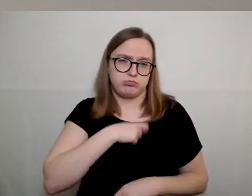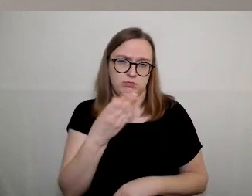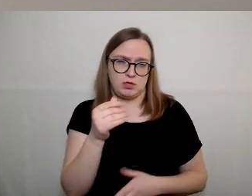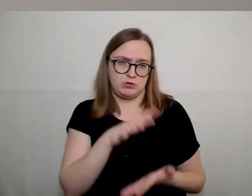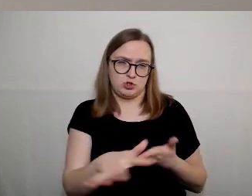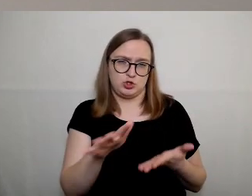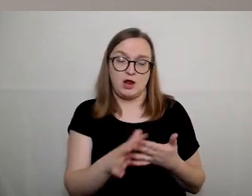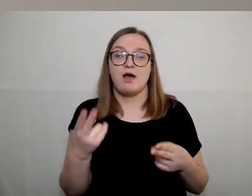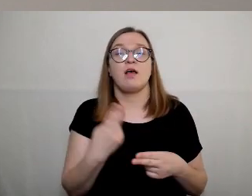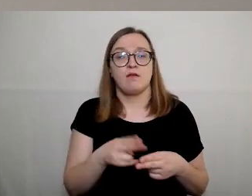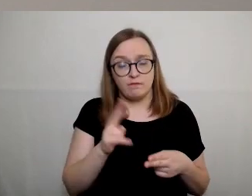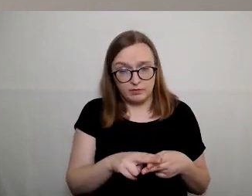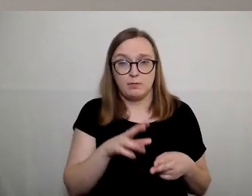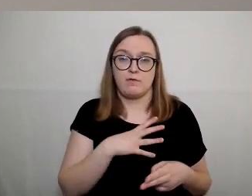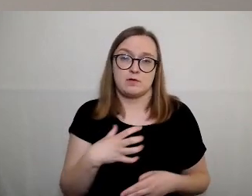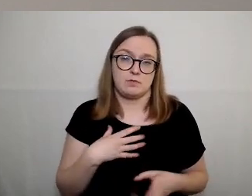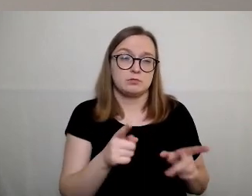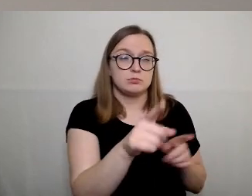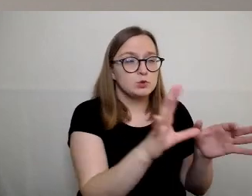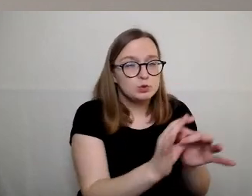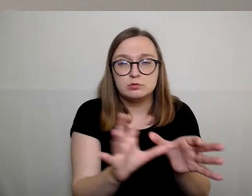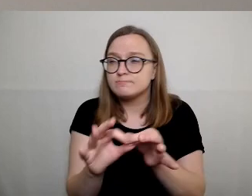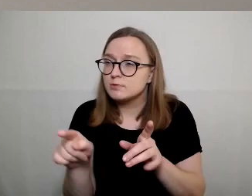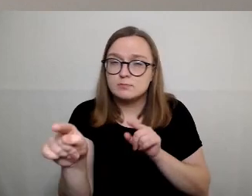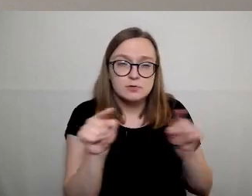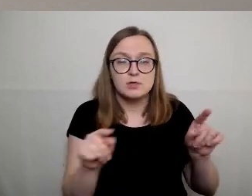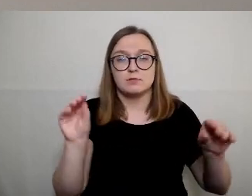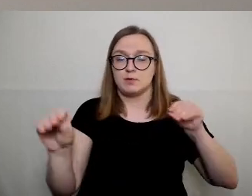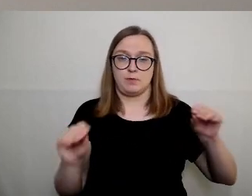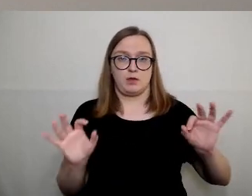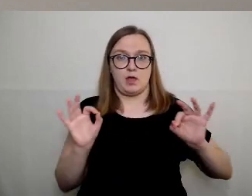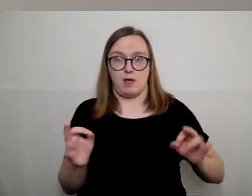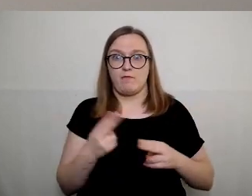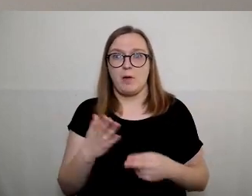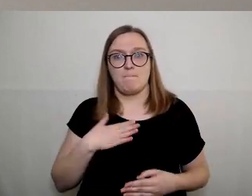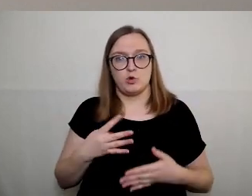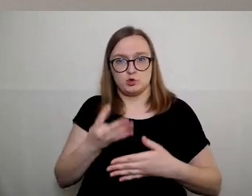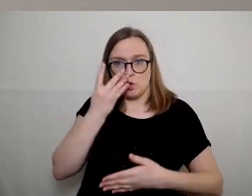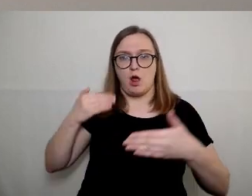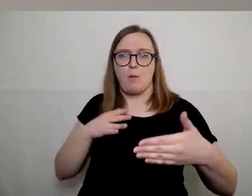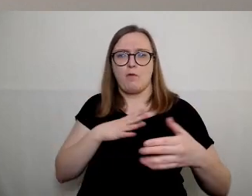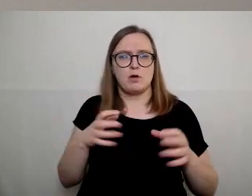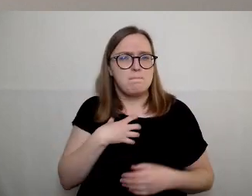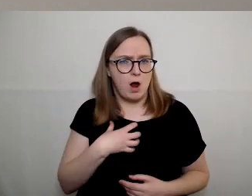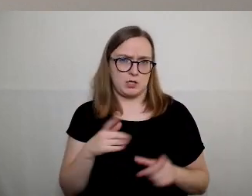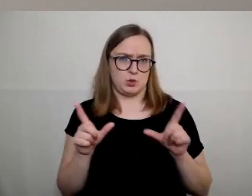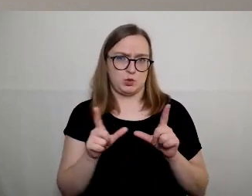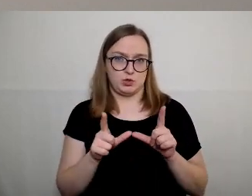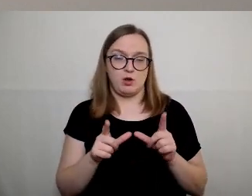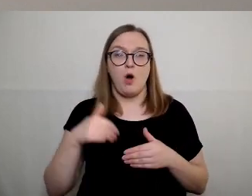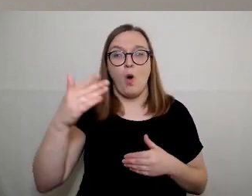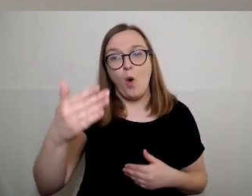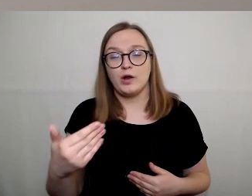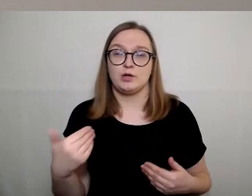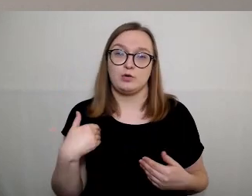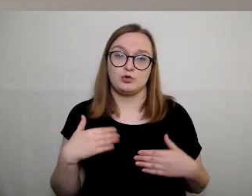esminė mūsų būtent šitos kadencijos esminis uždavinys. O į ateitį daugiau pozityvumo, patriotiškumo, meilės